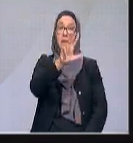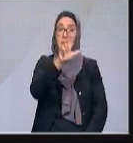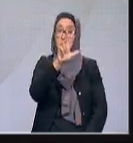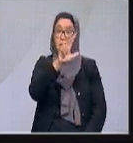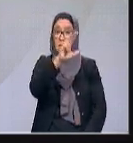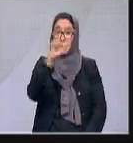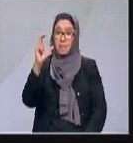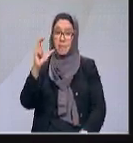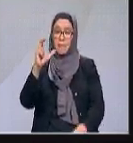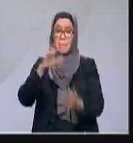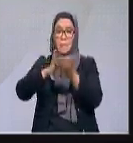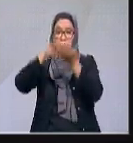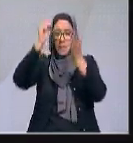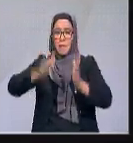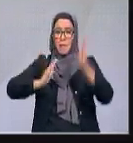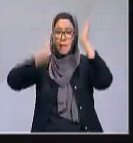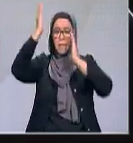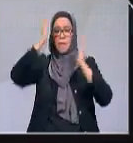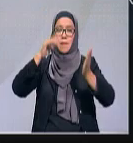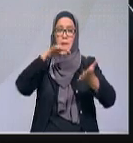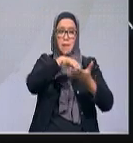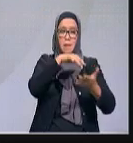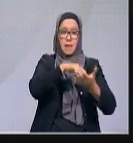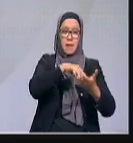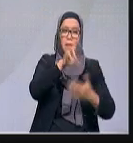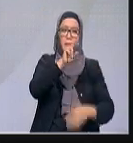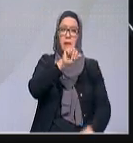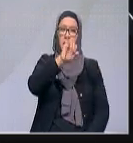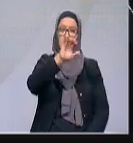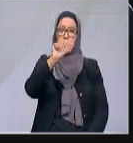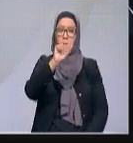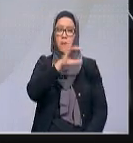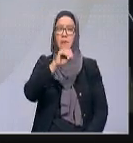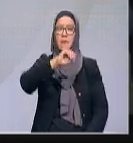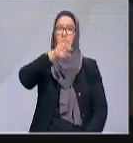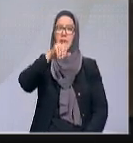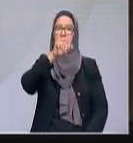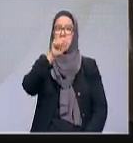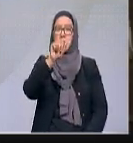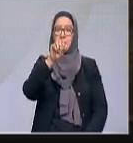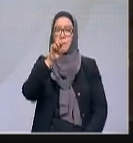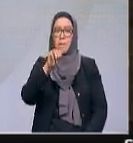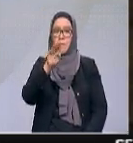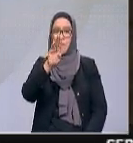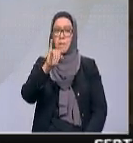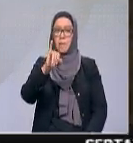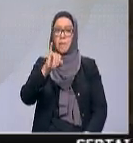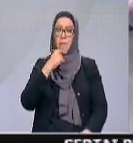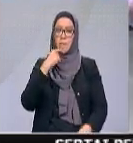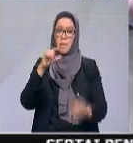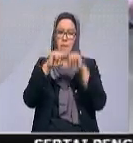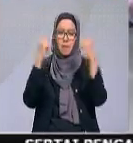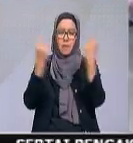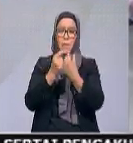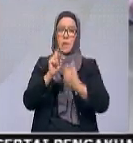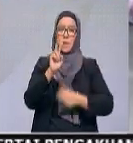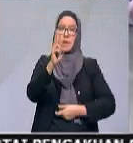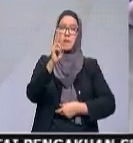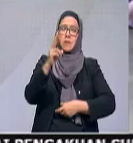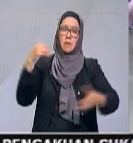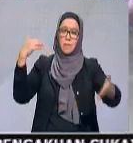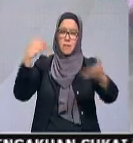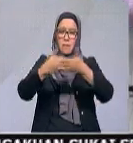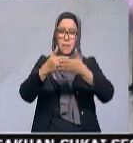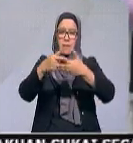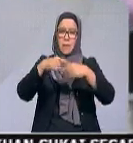menuntut di Pekan Riau dan Jambi. Kumpulan kedua, pelajar Malaysia seramai 31 orang pula tiba pada sebelah petang.